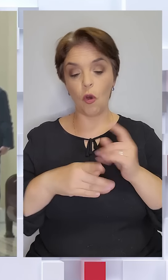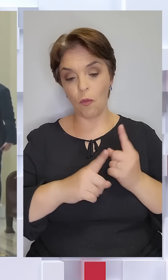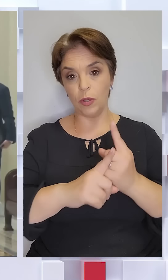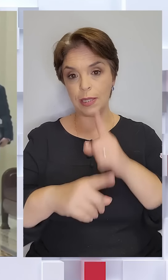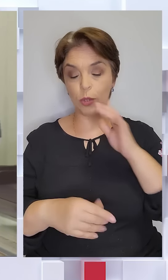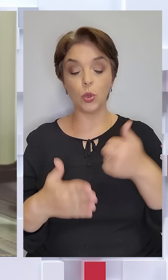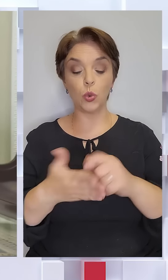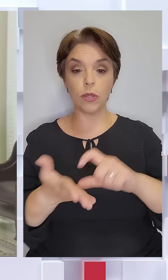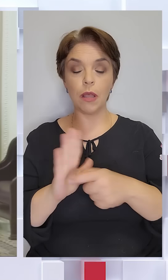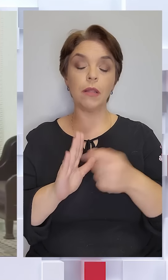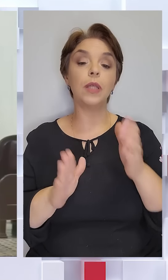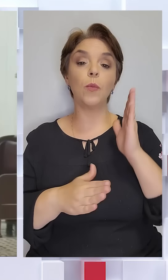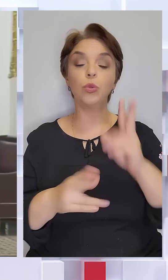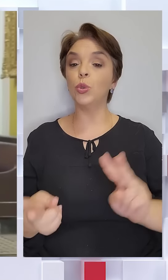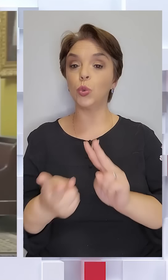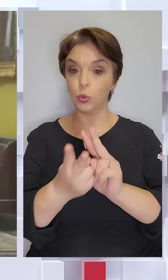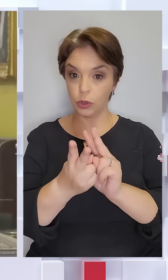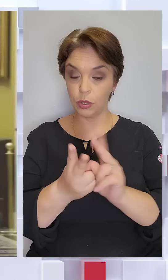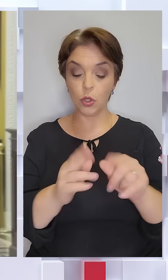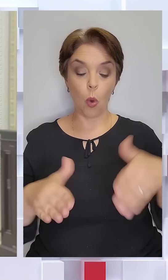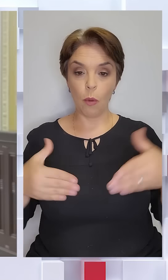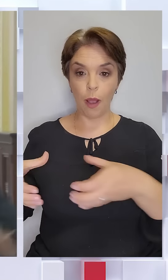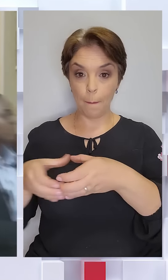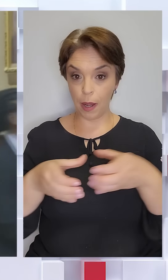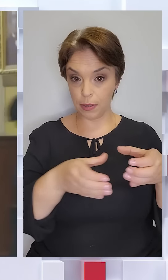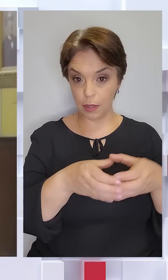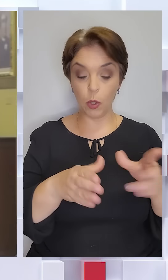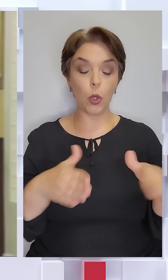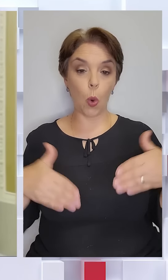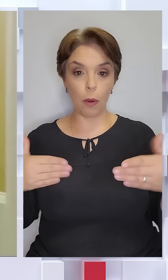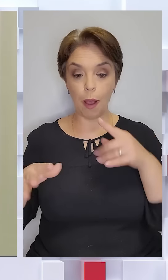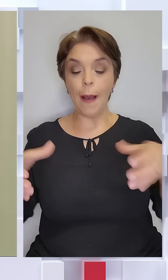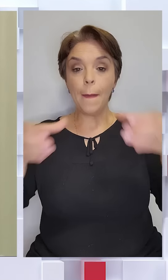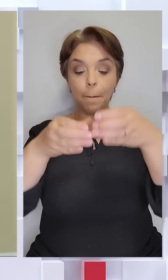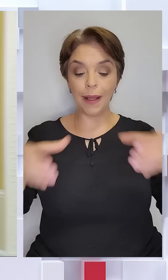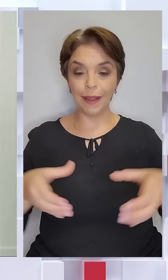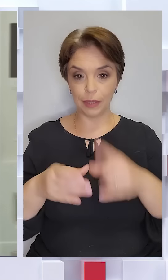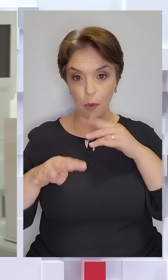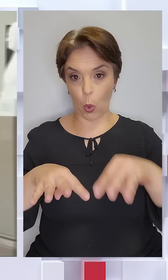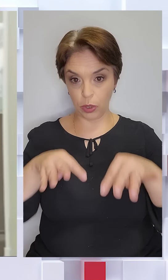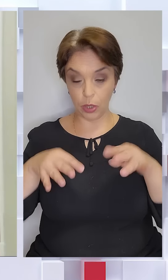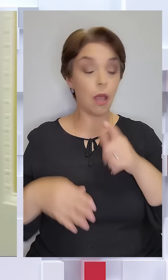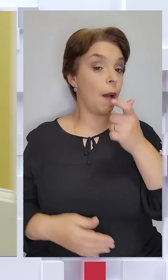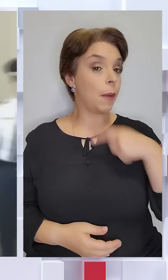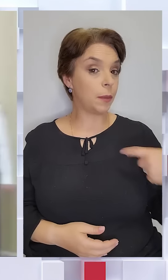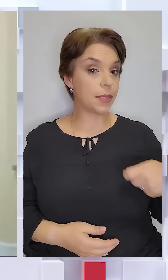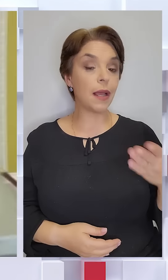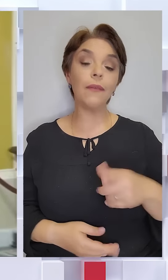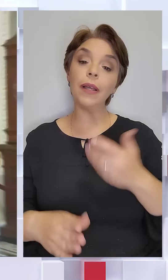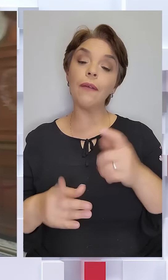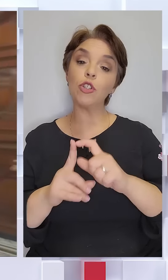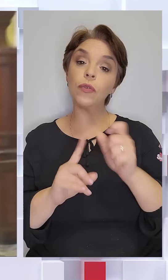Володимира Зеленського до зали, де відбуватиметься зустріч із обома партіями та обома палатами Конгресу. Пане президенте, яка